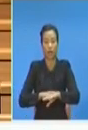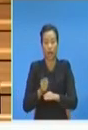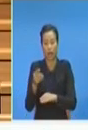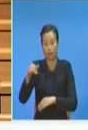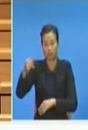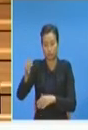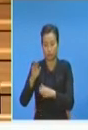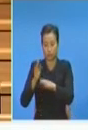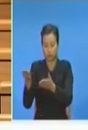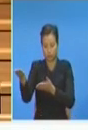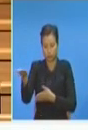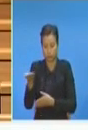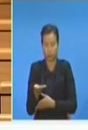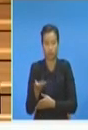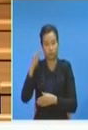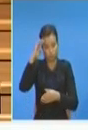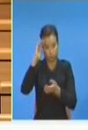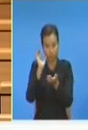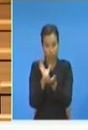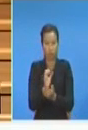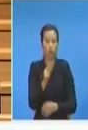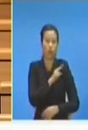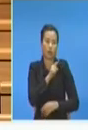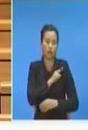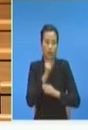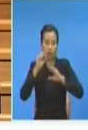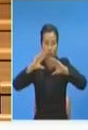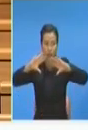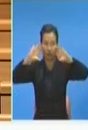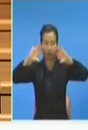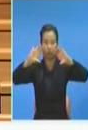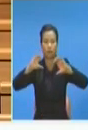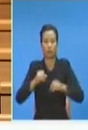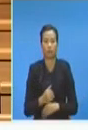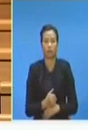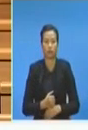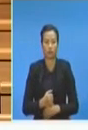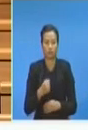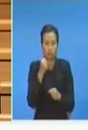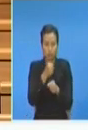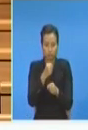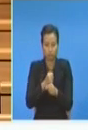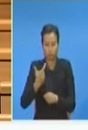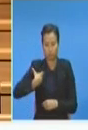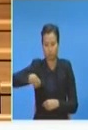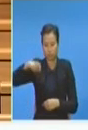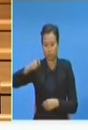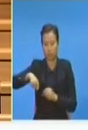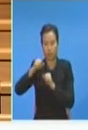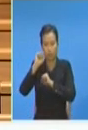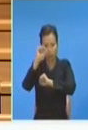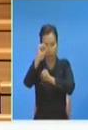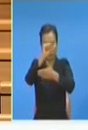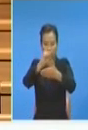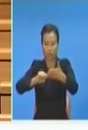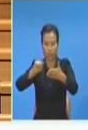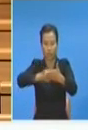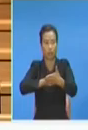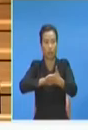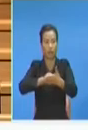มีอำนาจตามกฎหมายอยู่แล้วครับจะใช้เจ้าหน้าที่อื่นของรัฐเนี่ยอย่าใช้เฉพาะเมื่อมีพระราชกิจฎีกาประกาศให้มีการเลือกตั้งแล้วเ